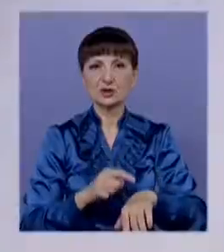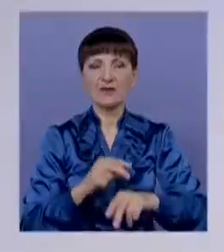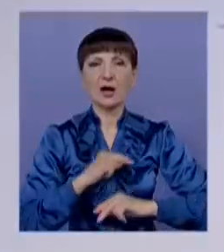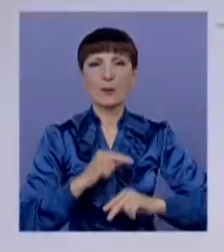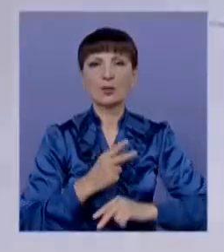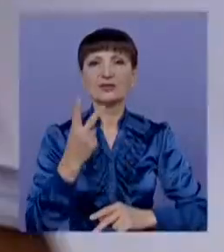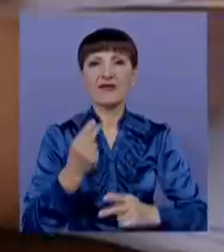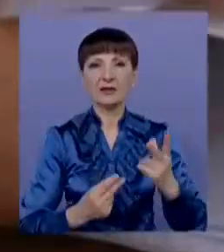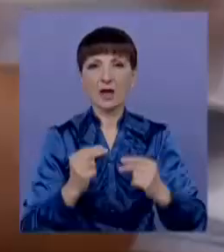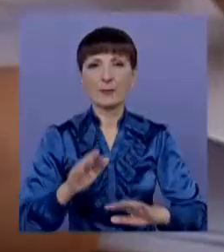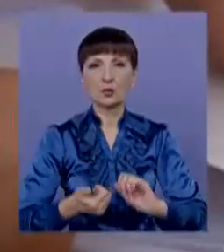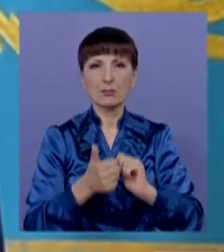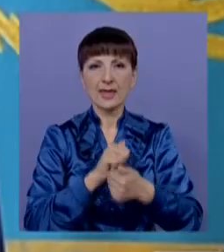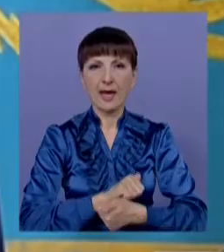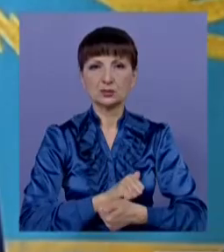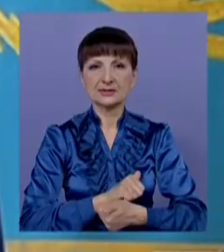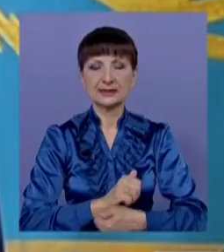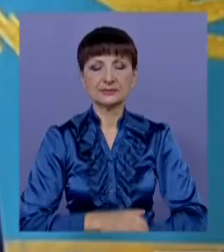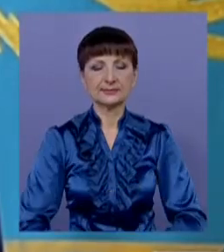по 2 дня, потом меняются.